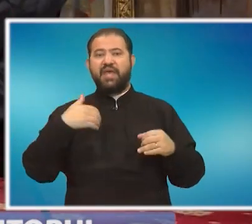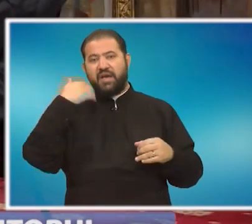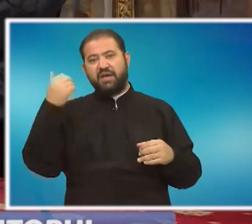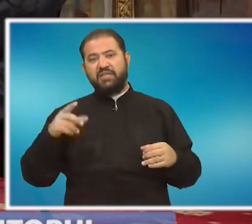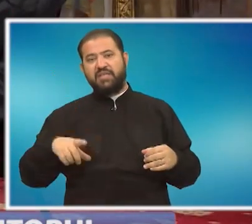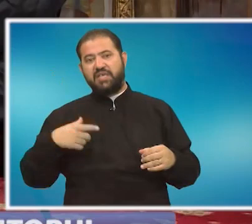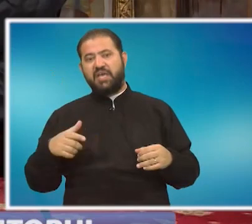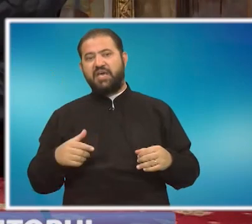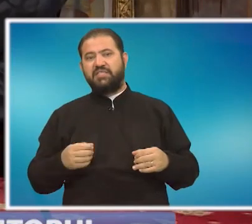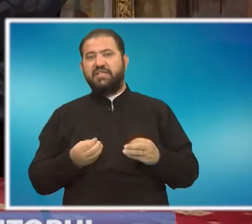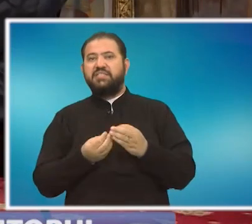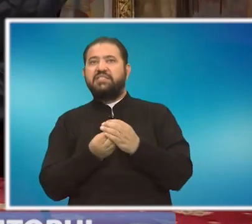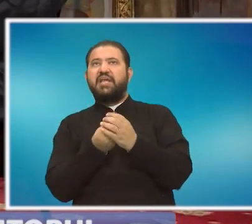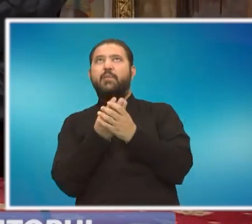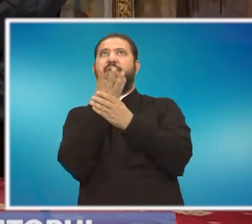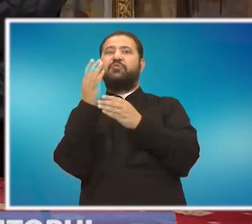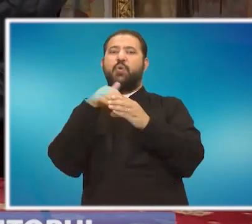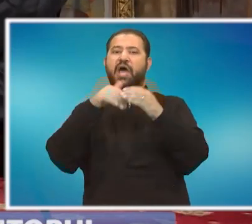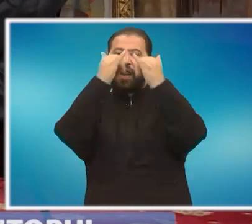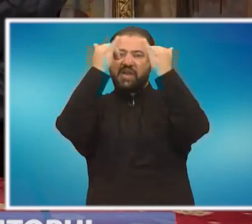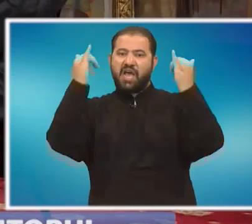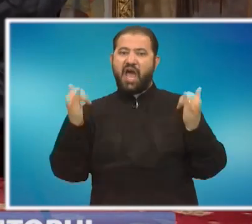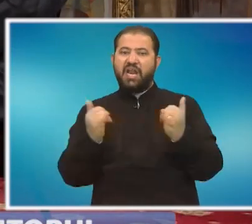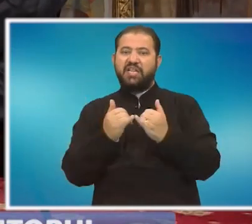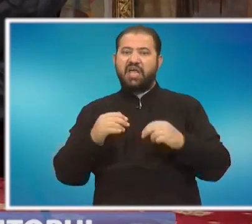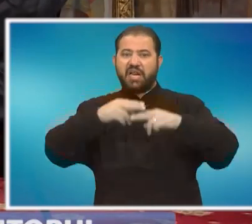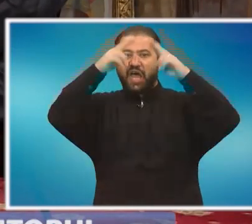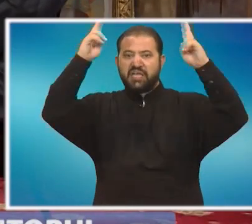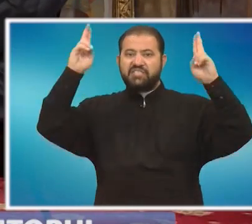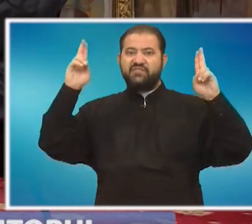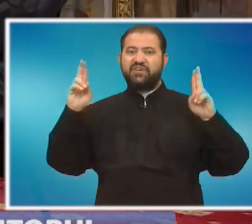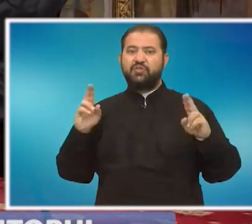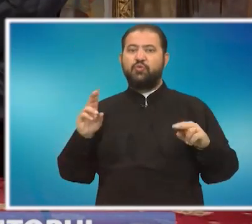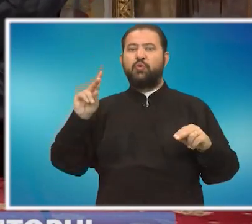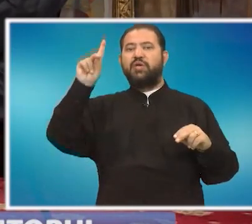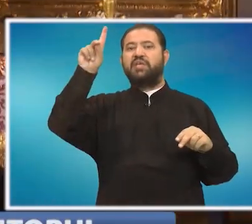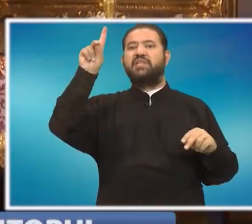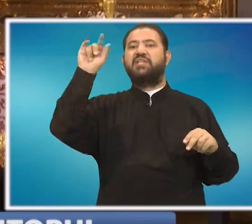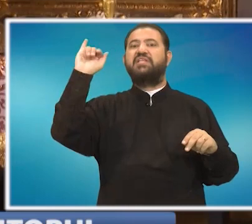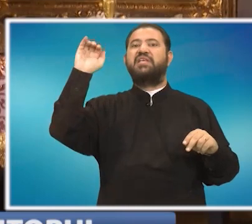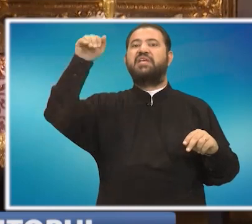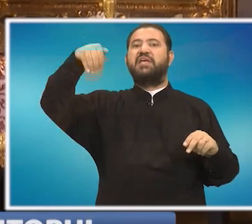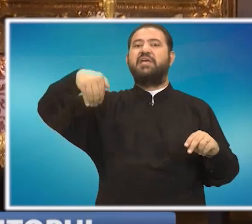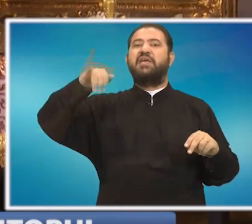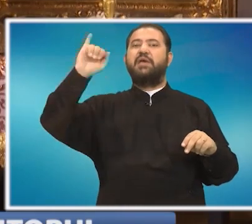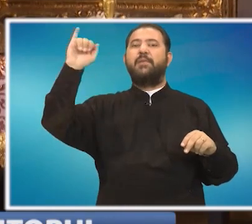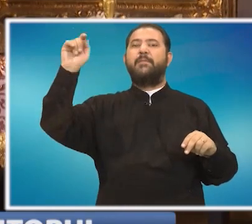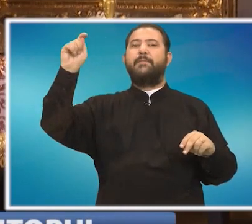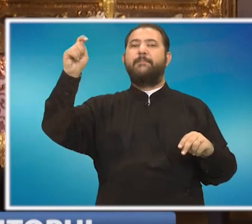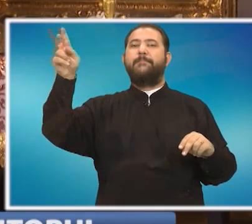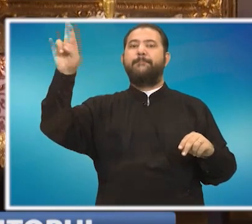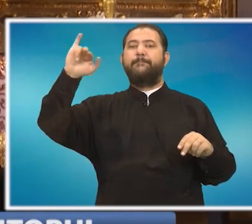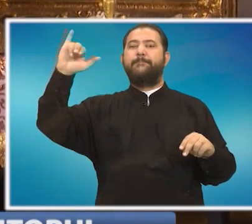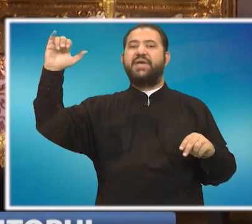mutarea la cele veșnice a Sfântului, pentru că acestea sunt zilele de prăznuire, zilele când Sfinții noștri se nasc